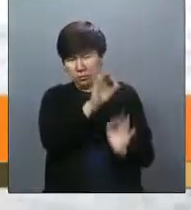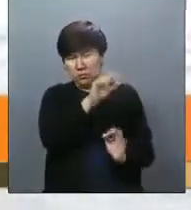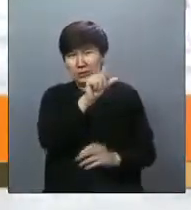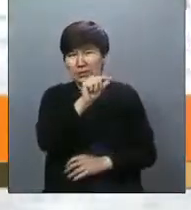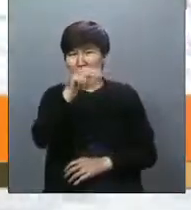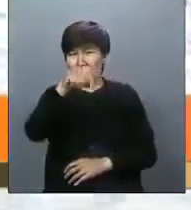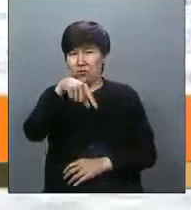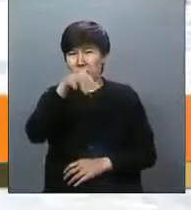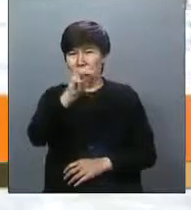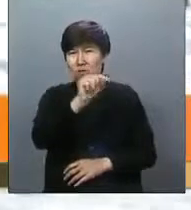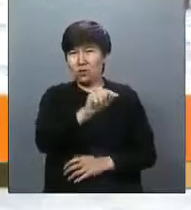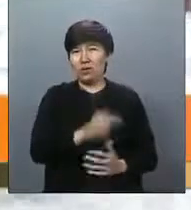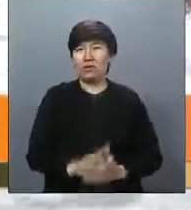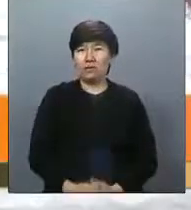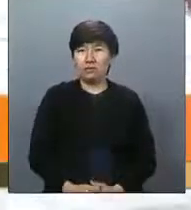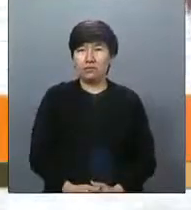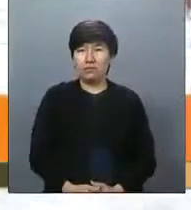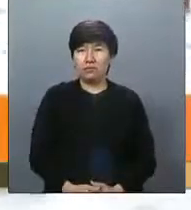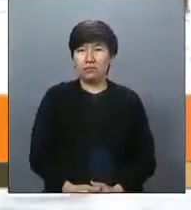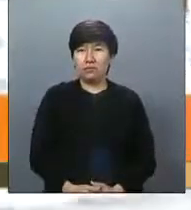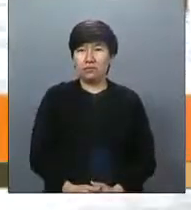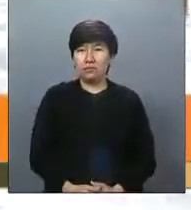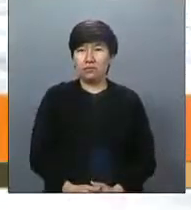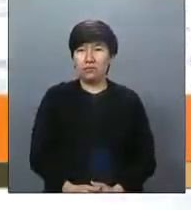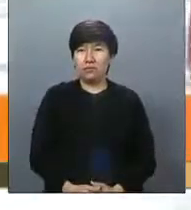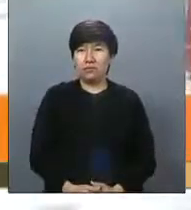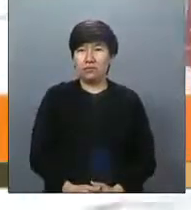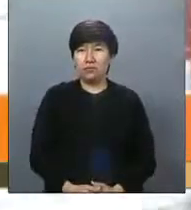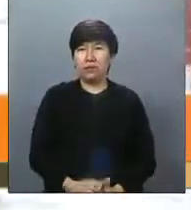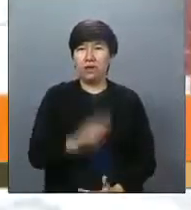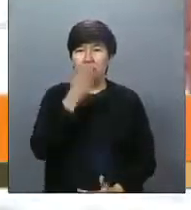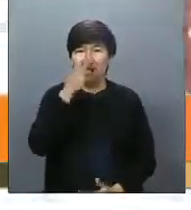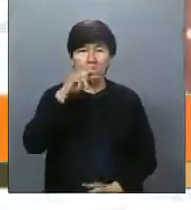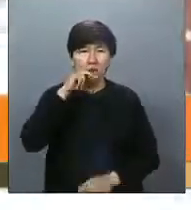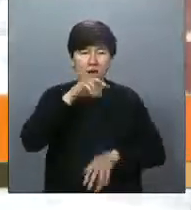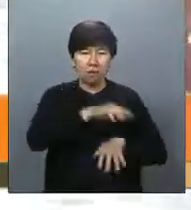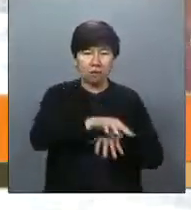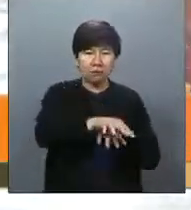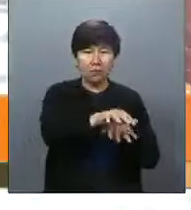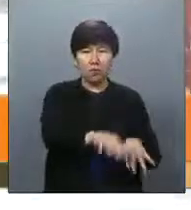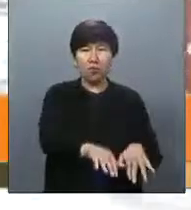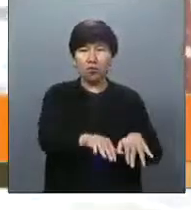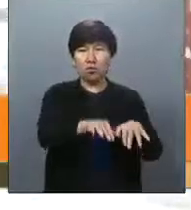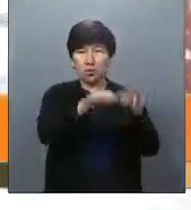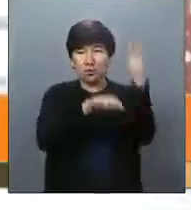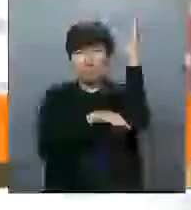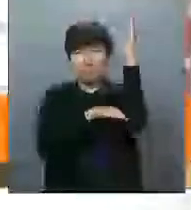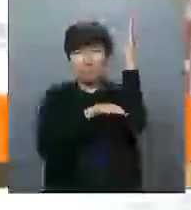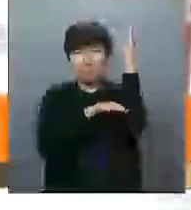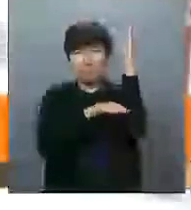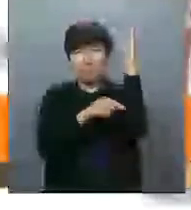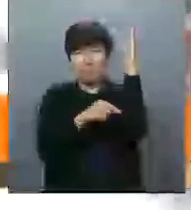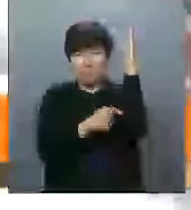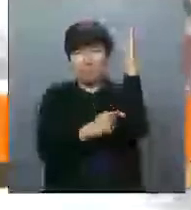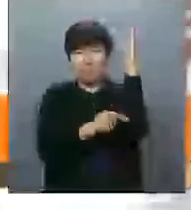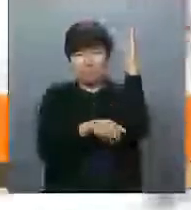ที่ท่วมอยู่ขณะนี้จะเหลือเพียงแค่จุดเดียวเพราะเป็นน้ำที่ท่วมมาจากถนนรัชดาภิเษ